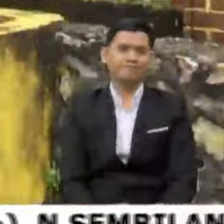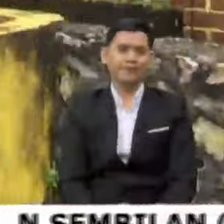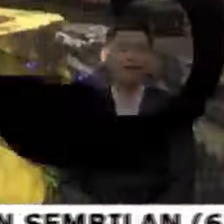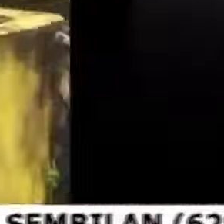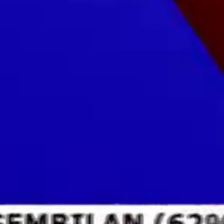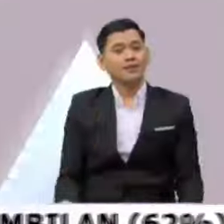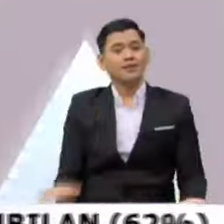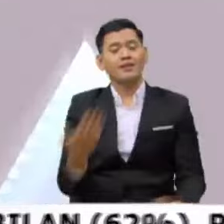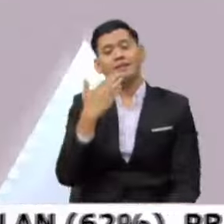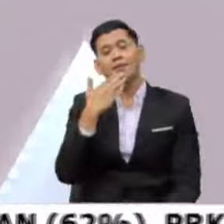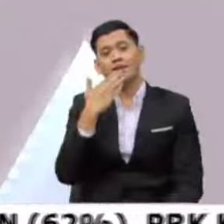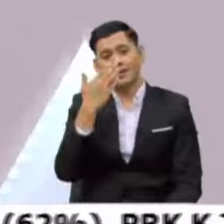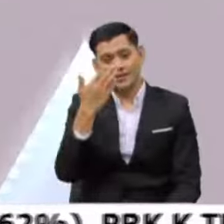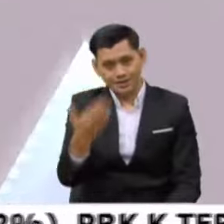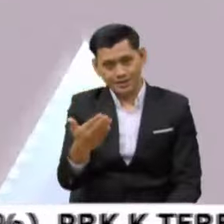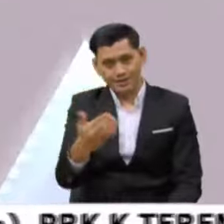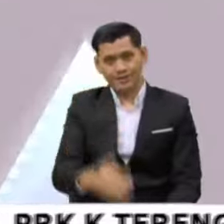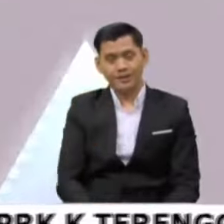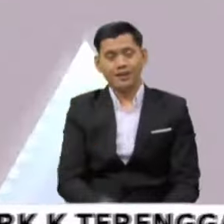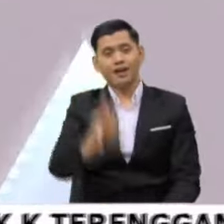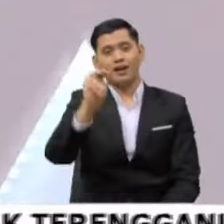bye terima kasih and 16 sungai